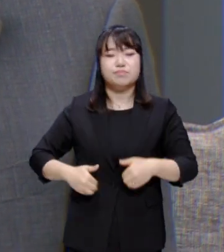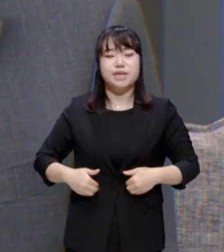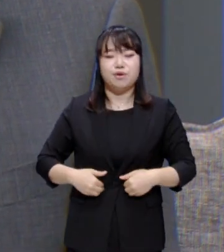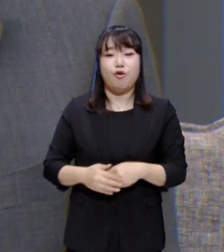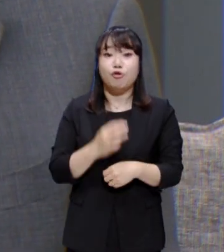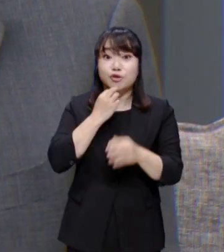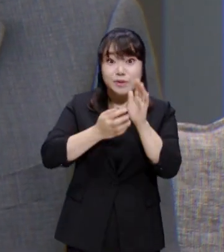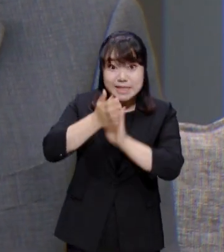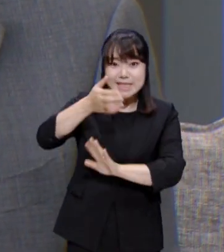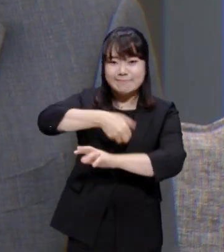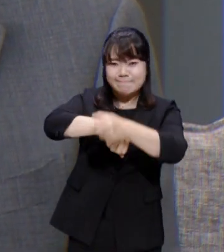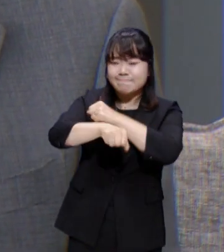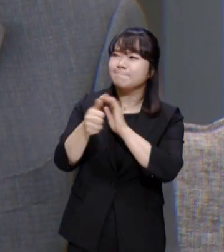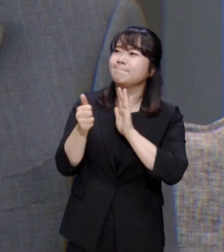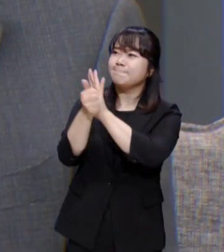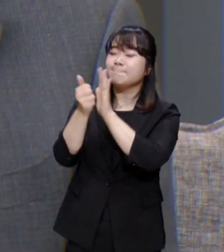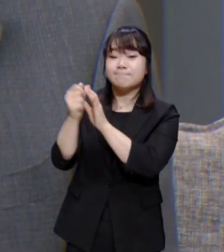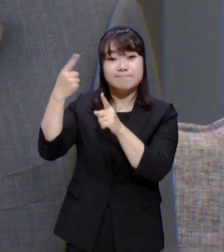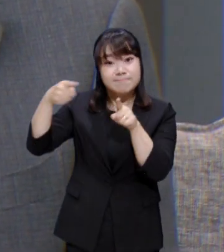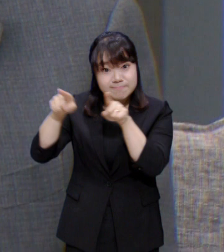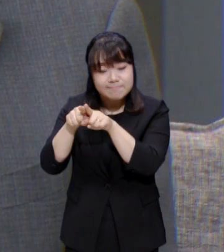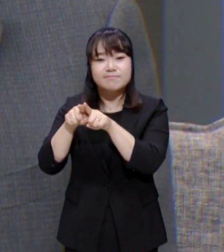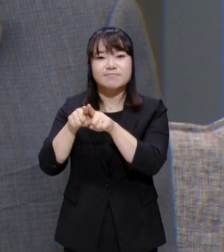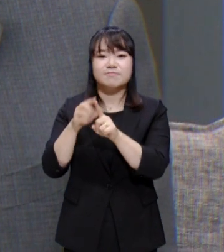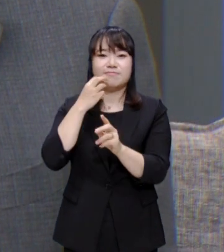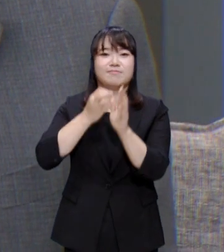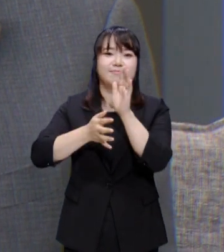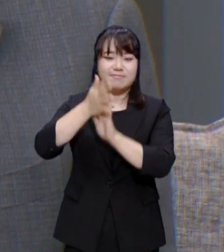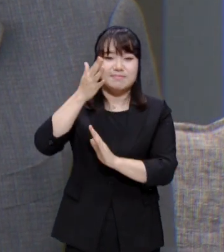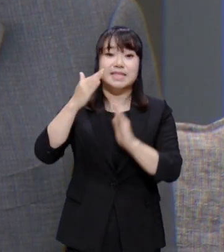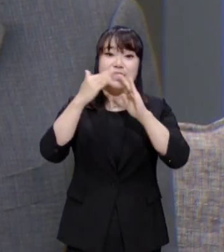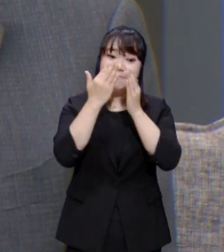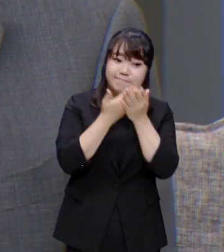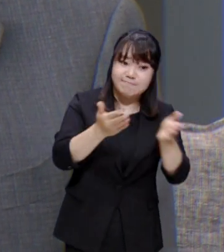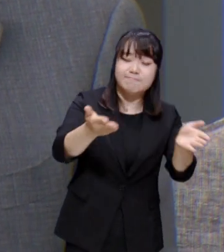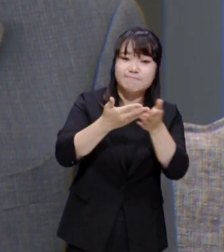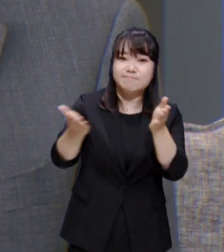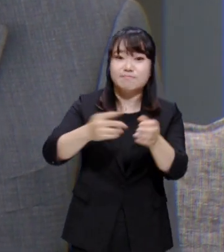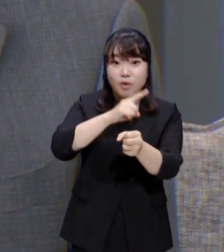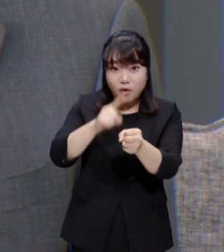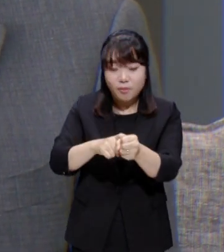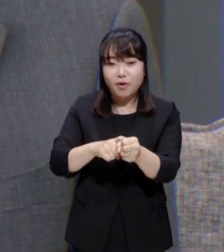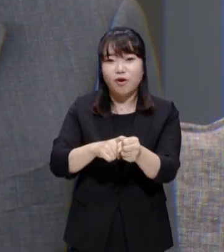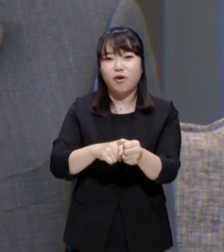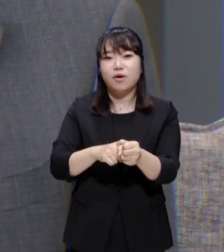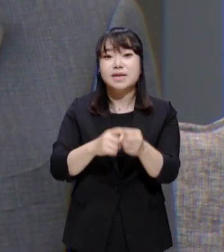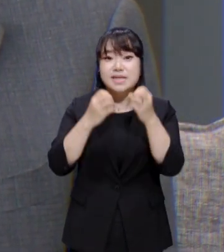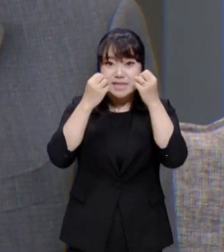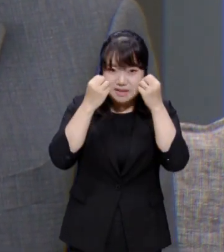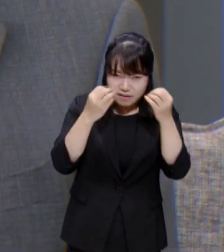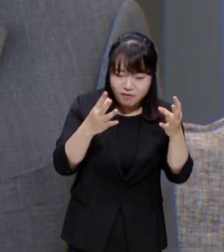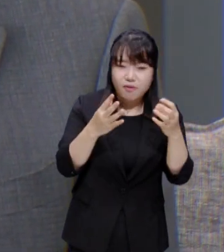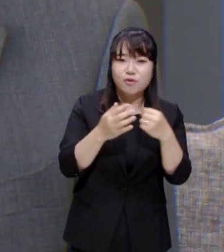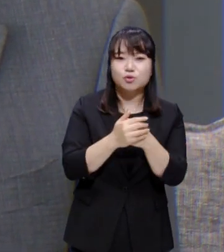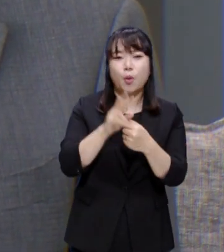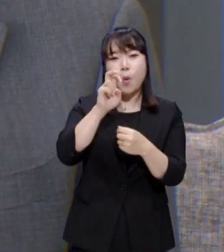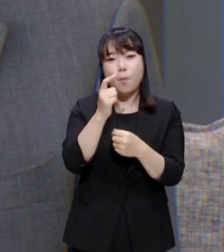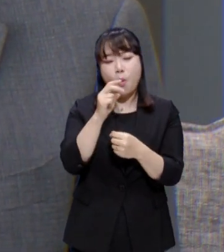그래서 서울시도 적극적으로 협력해서 서울시의 그 주택 정책 뭐 신통기획